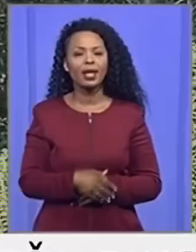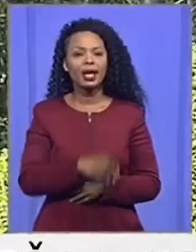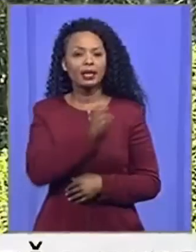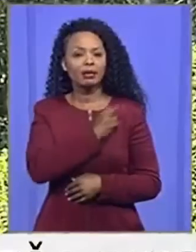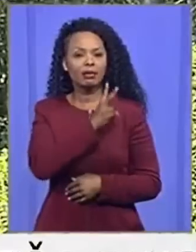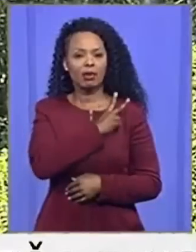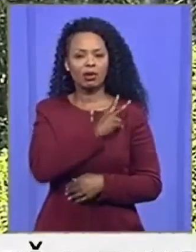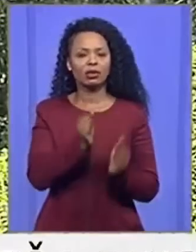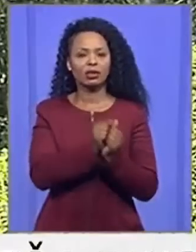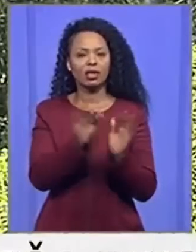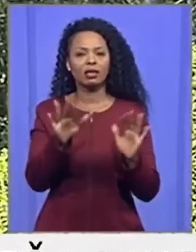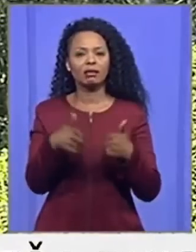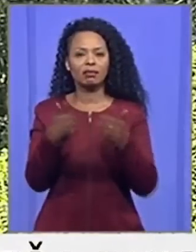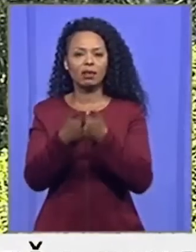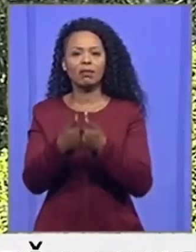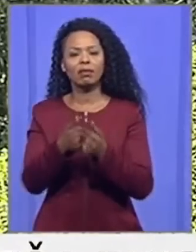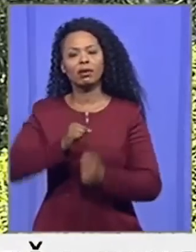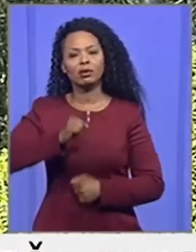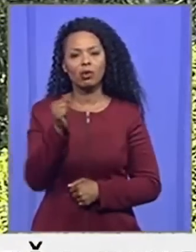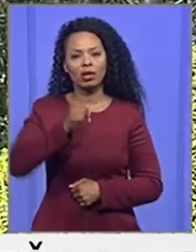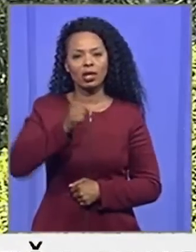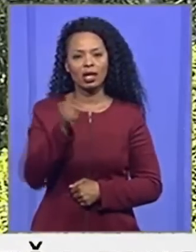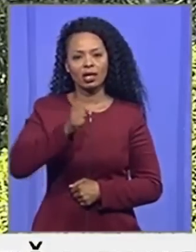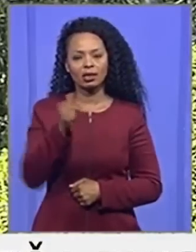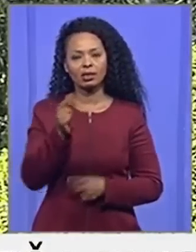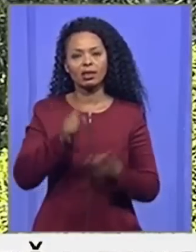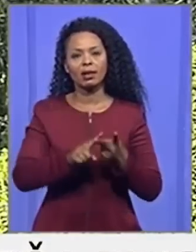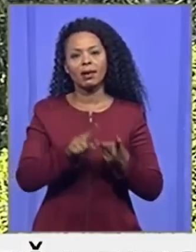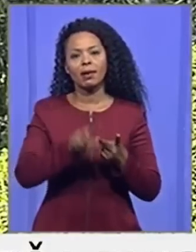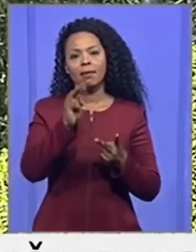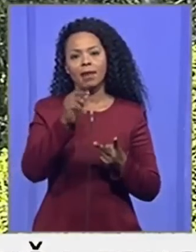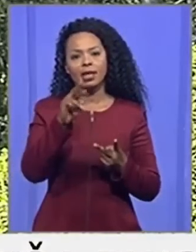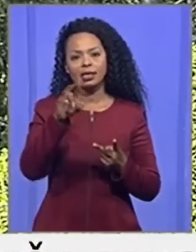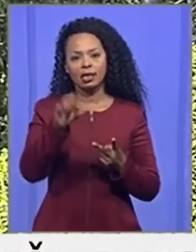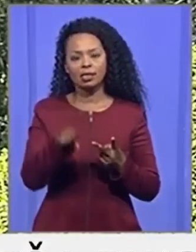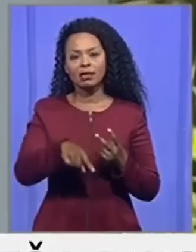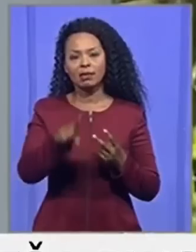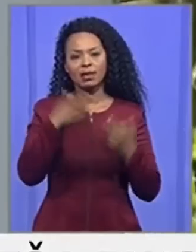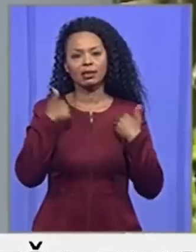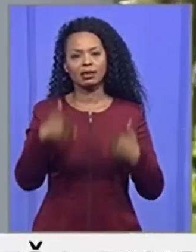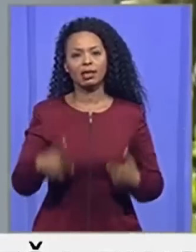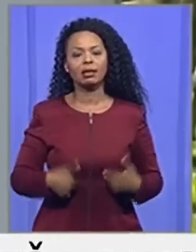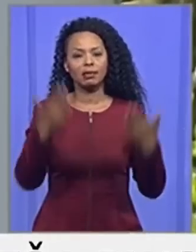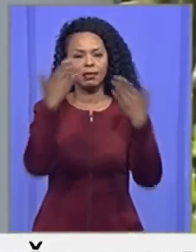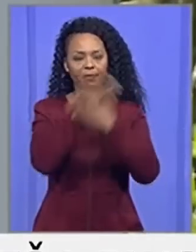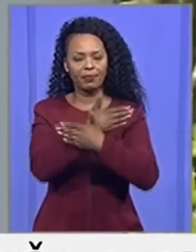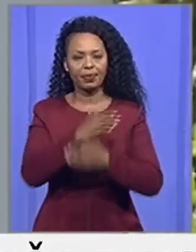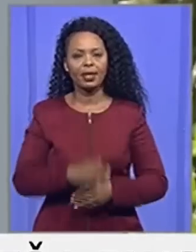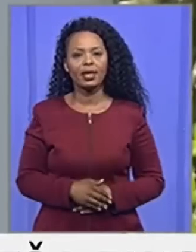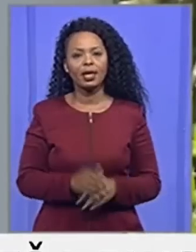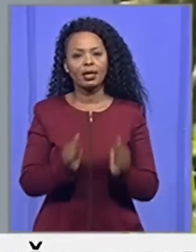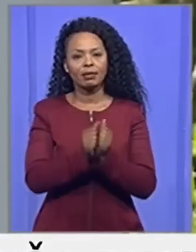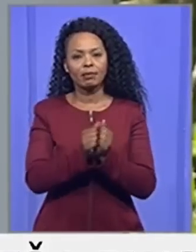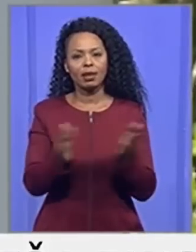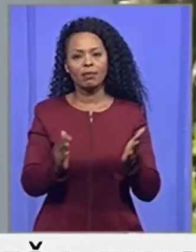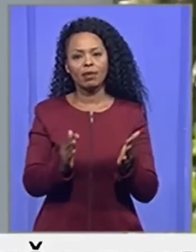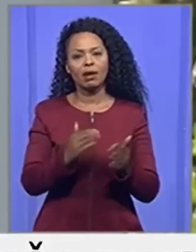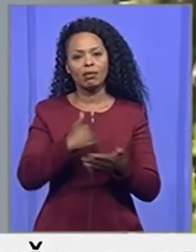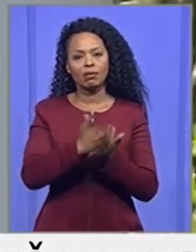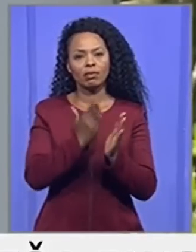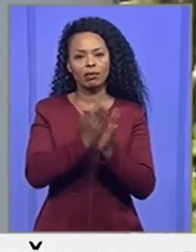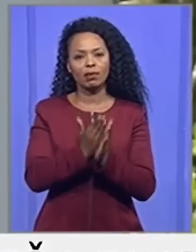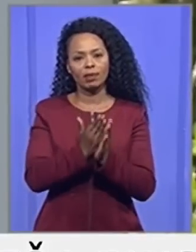la bona ka papadi kgahlanong le Scotland le Marseilles ka Sontaga thapama. Papadi e thoma ka kotara go ya go